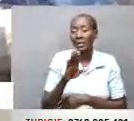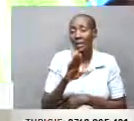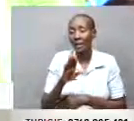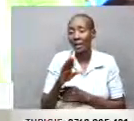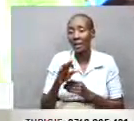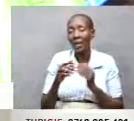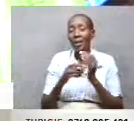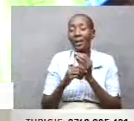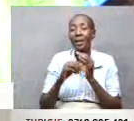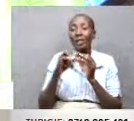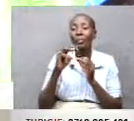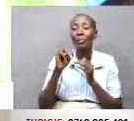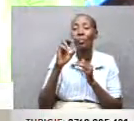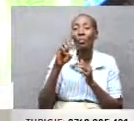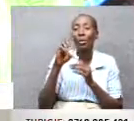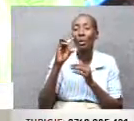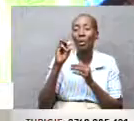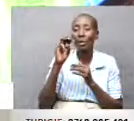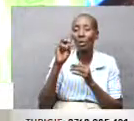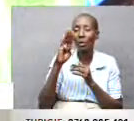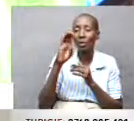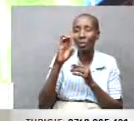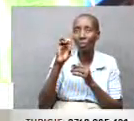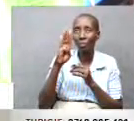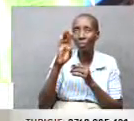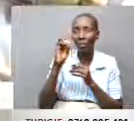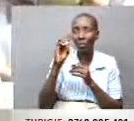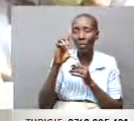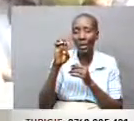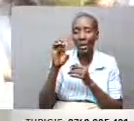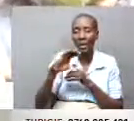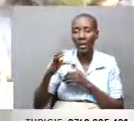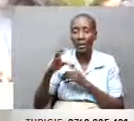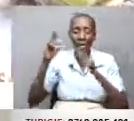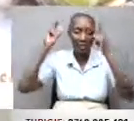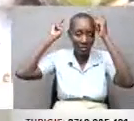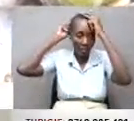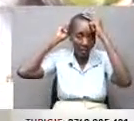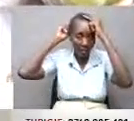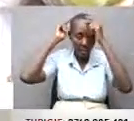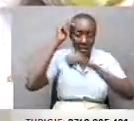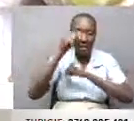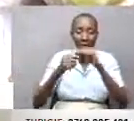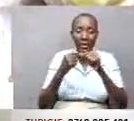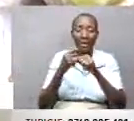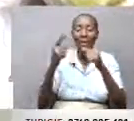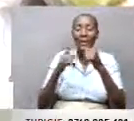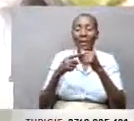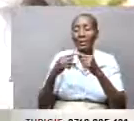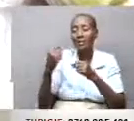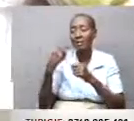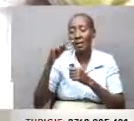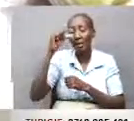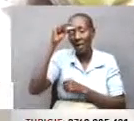kwenye kaunti ya Kakamega. Jahili la taka linawakera wenyeji hapa. Miaka sita iliyopita serikali ya Gavana Wycliffe